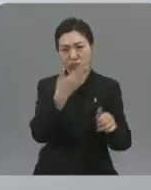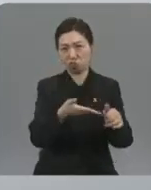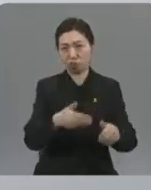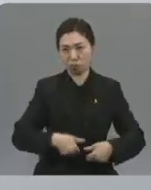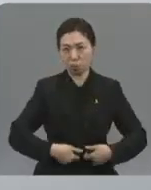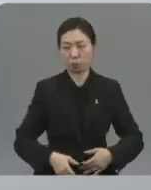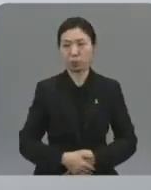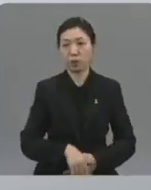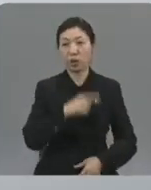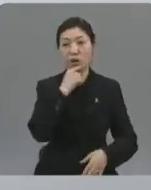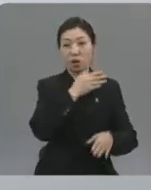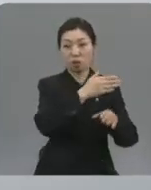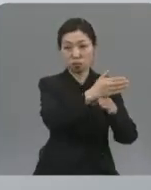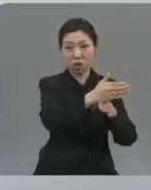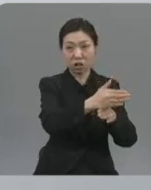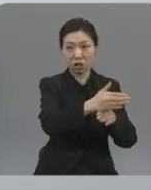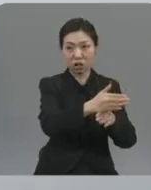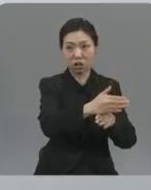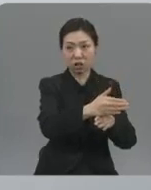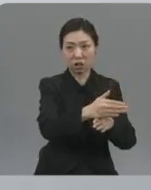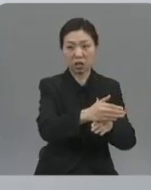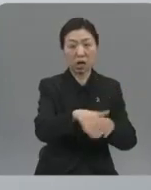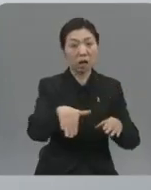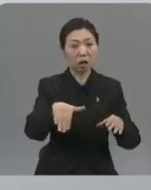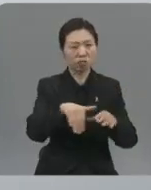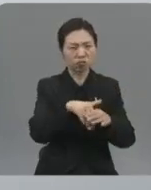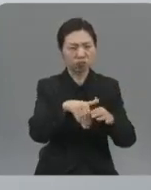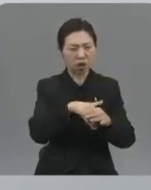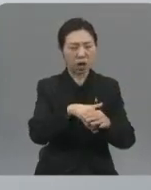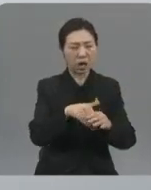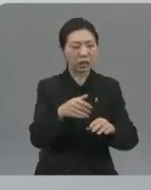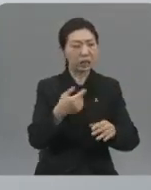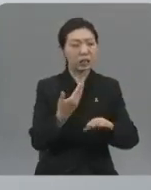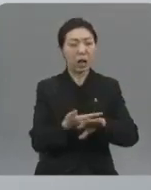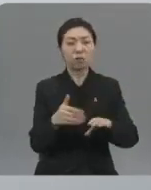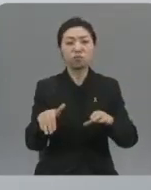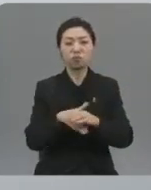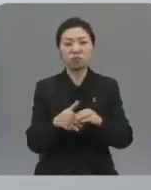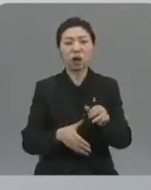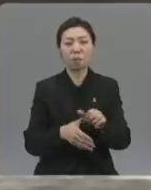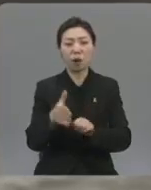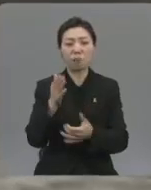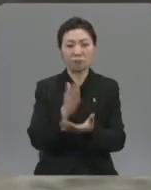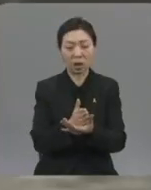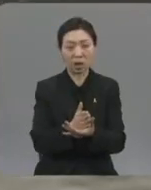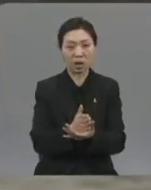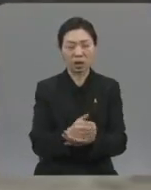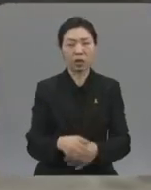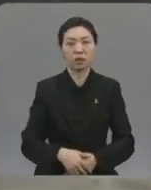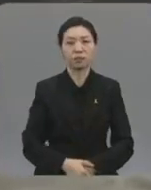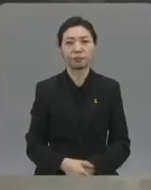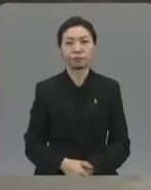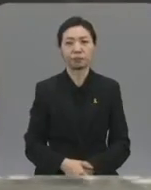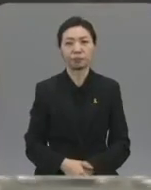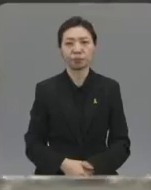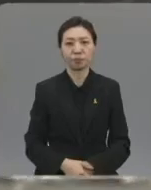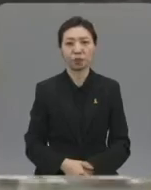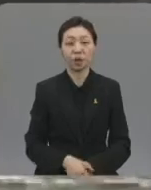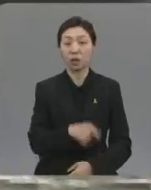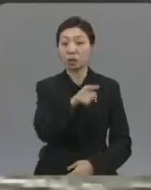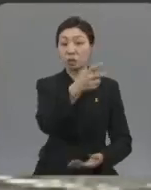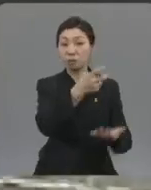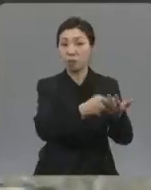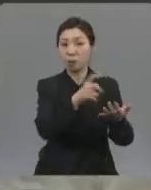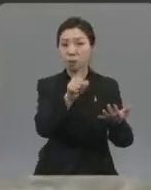vốn có chỉ ra những vi phạm nhân quyền mà tù binh và con cháu của họ đang phải gánh chịu đó là cần phải chú ý đến công dân của các nước khác